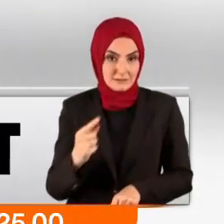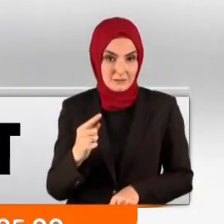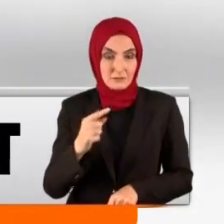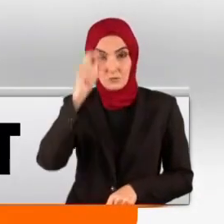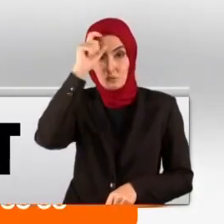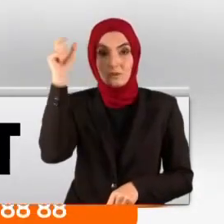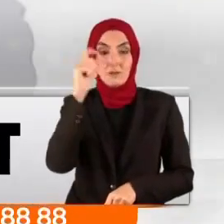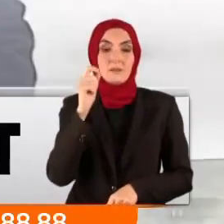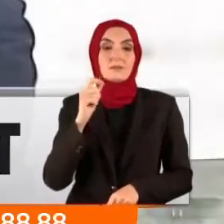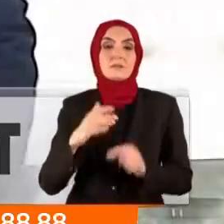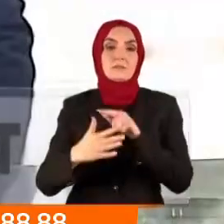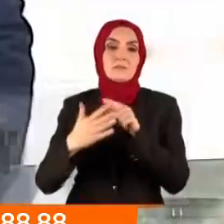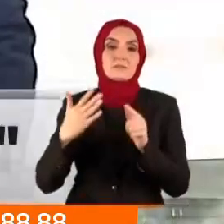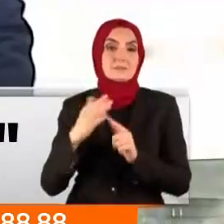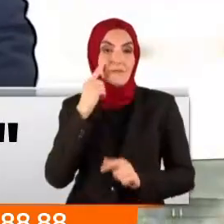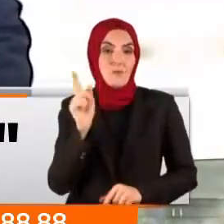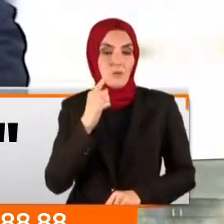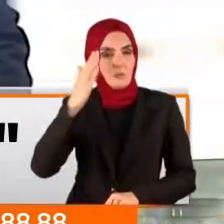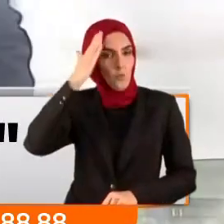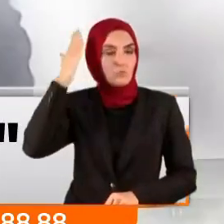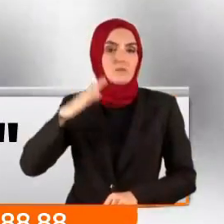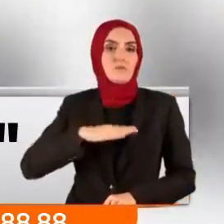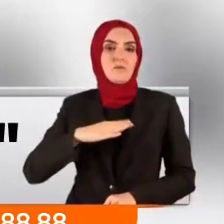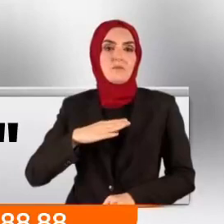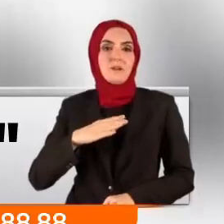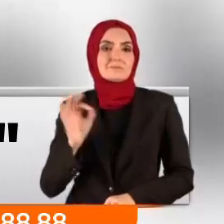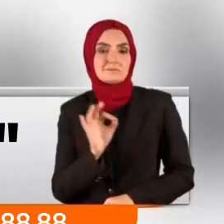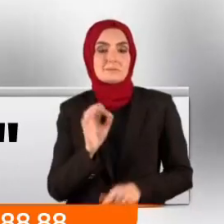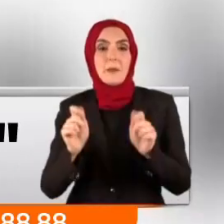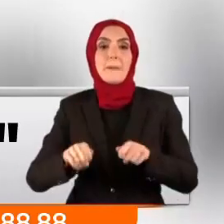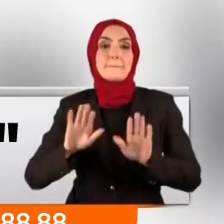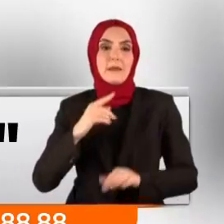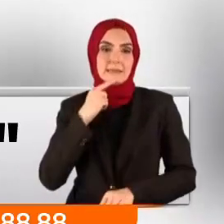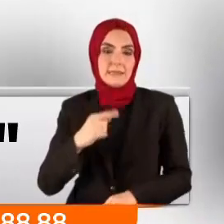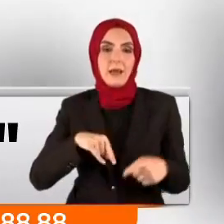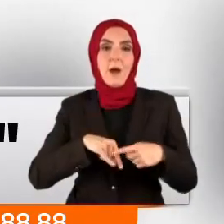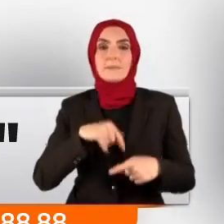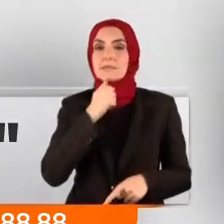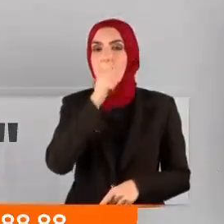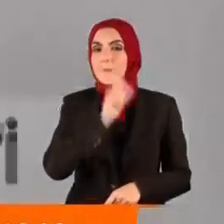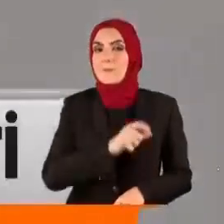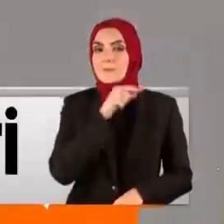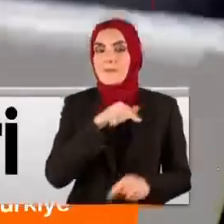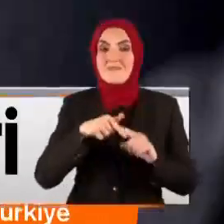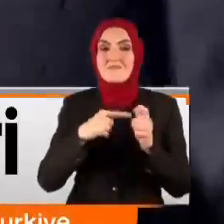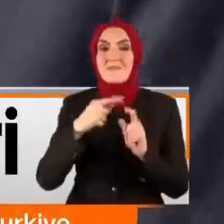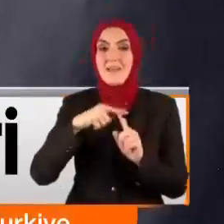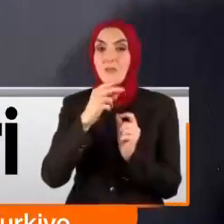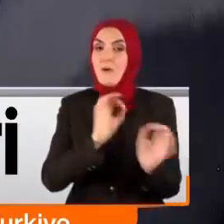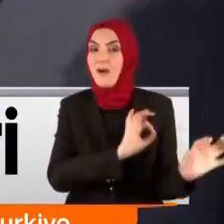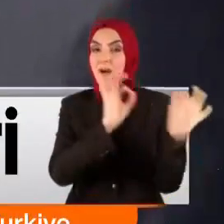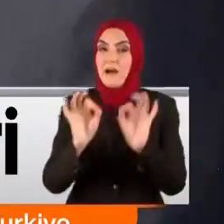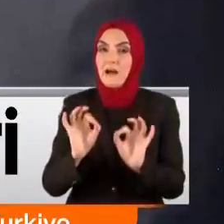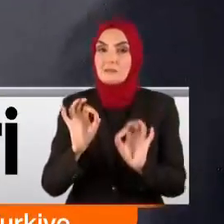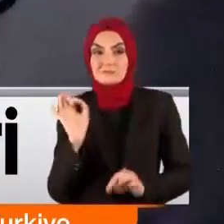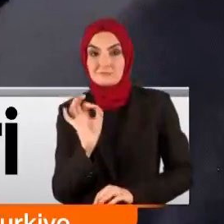çek ifadelerini kullandı. Hamza Dağ ise PKK'ya, FETÖ'ye bu tehdit dilini kullanabilir mi diye sordu. Kılıçdaroğlu'na AK